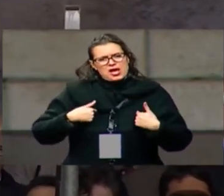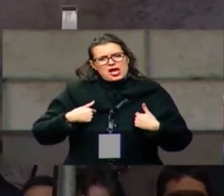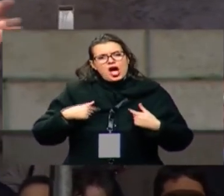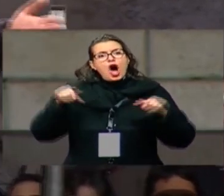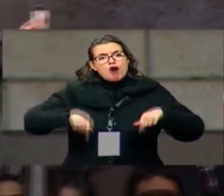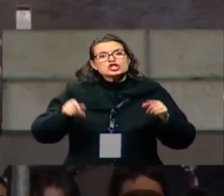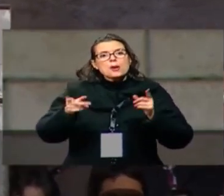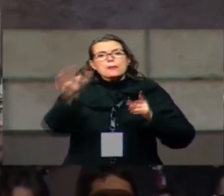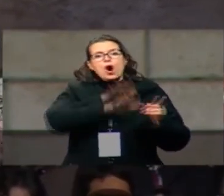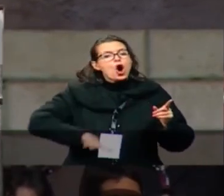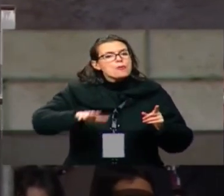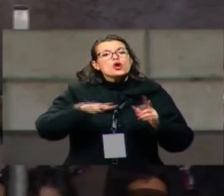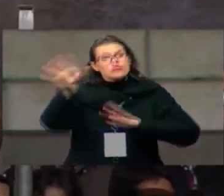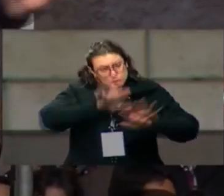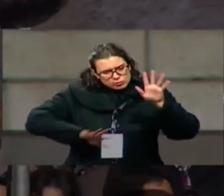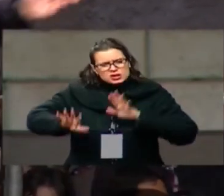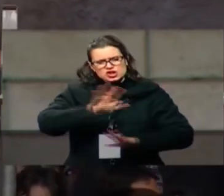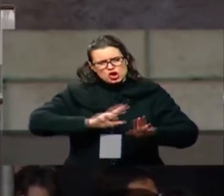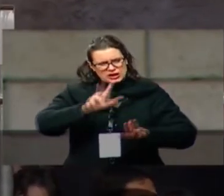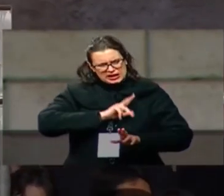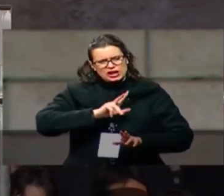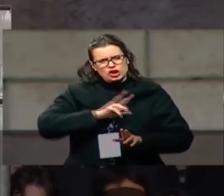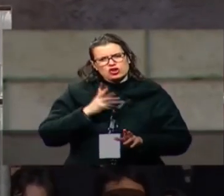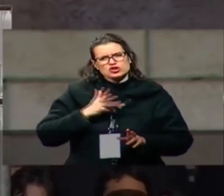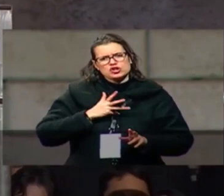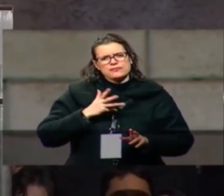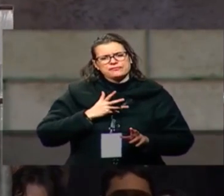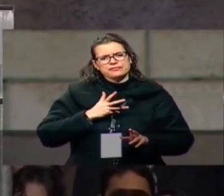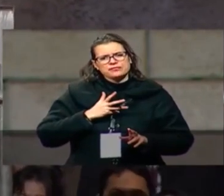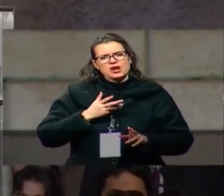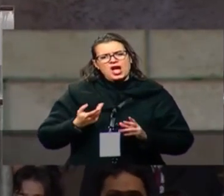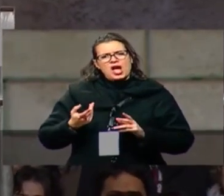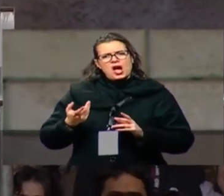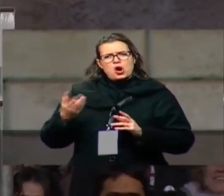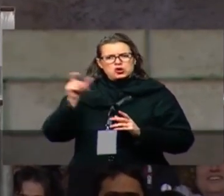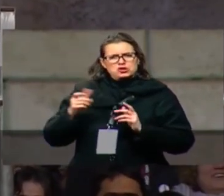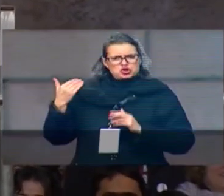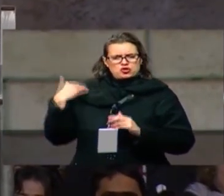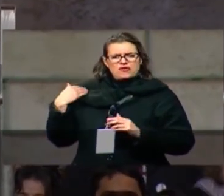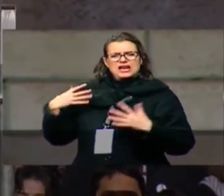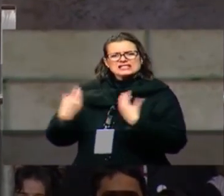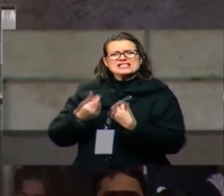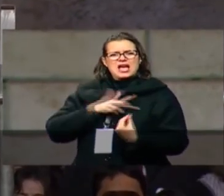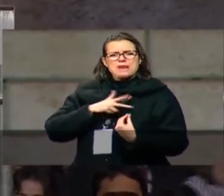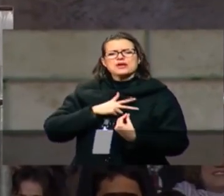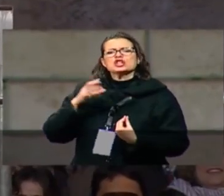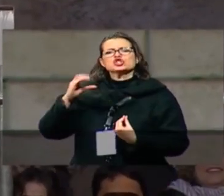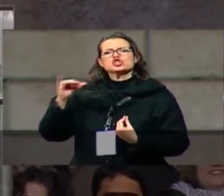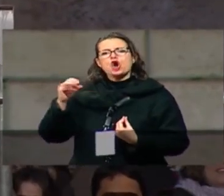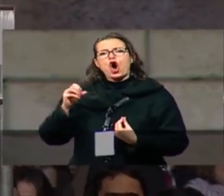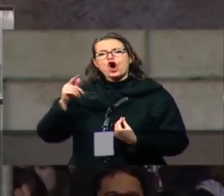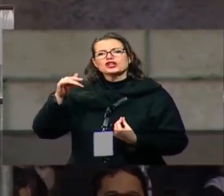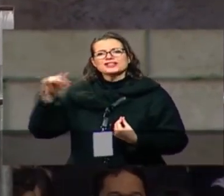ma io sentire in un paese sentivo Ciotti l'altro giorno parlavamo così un po' di ragazze